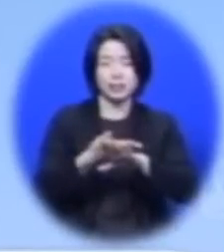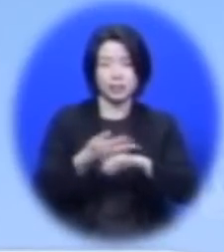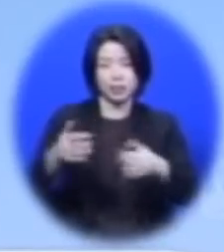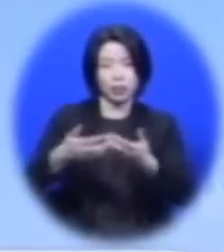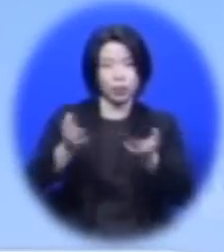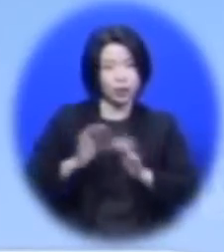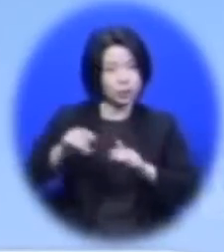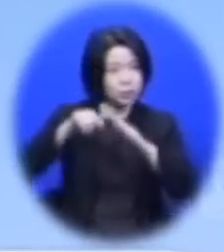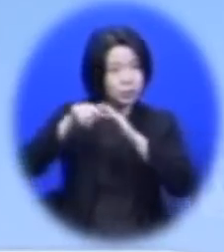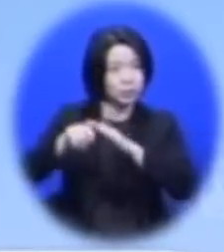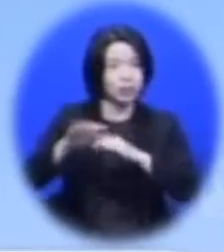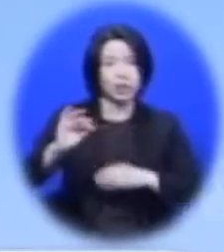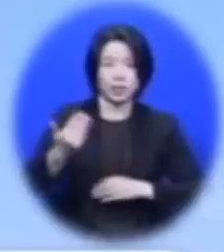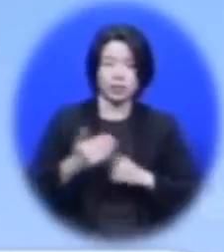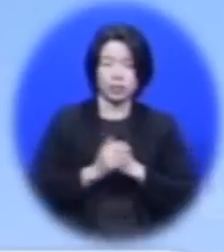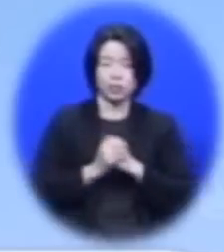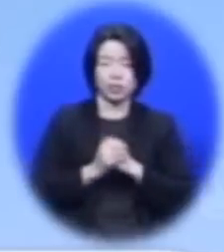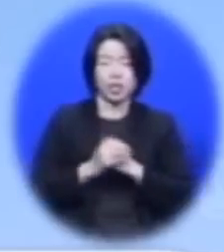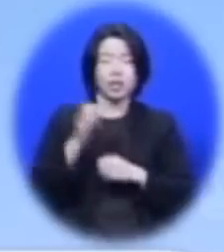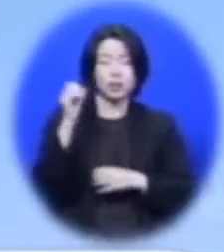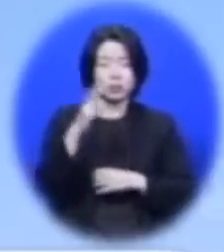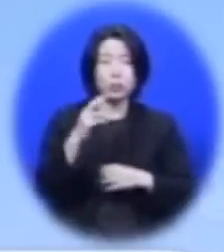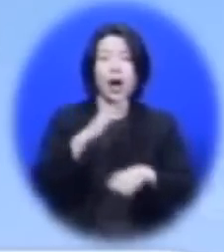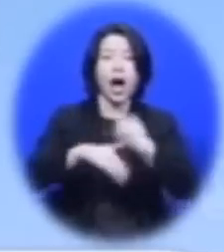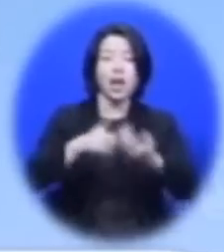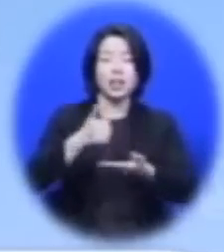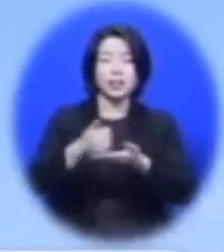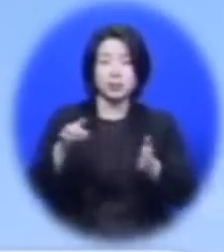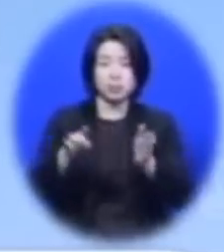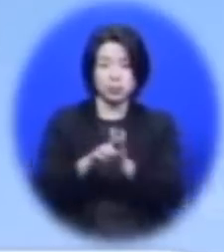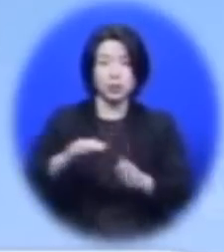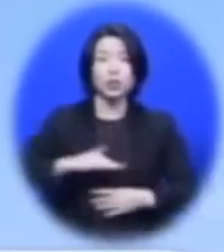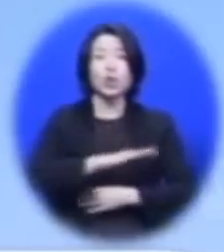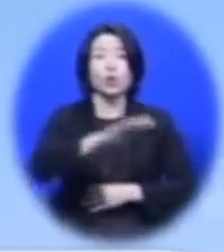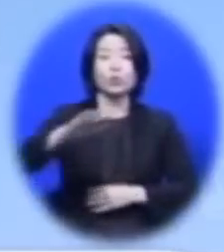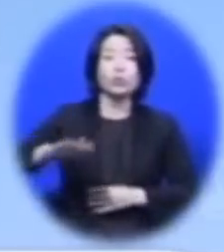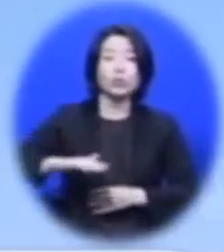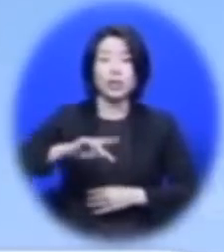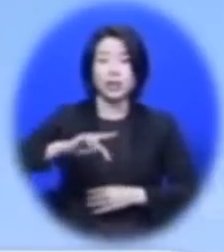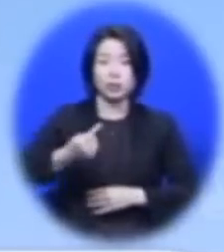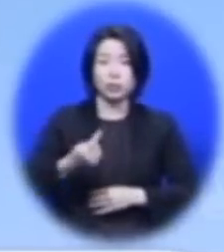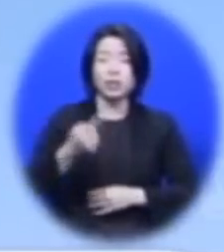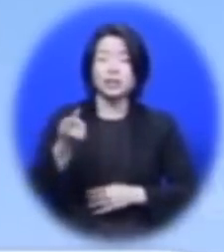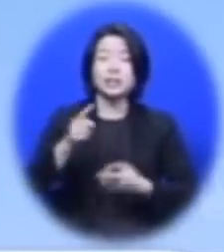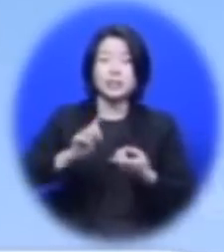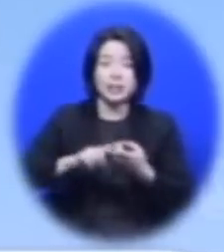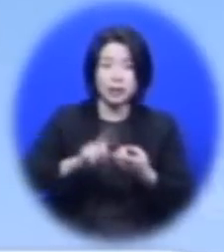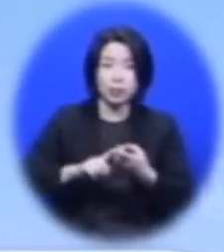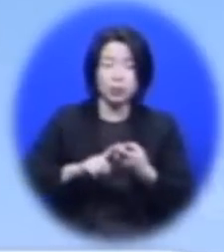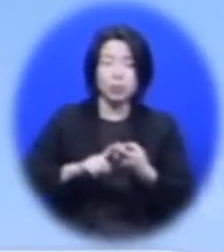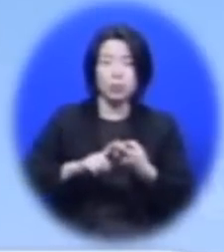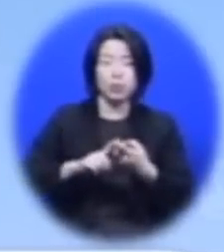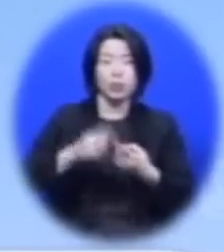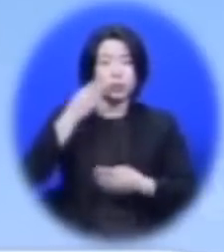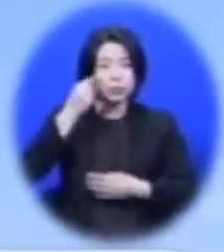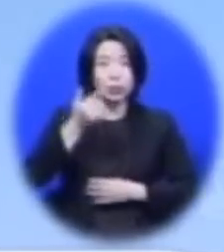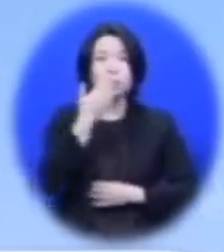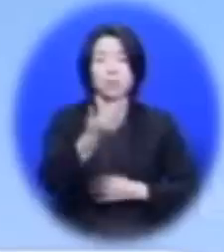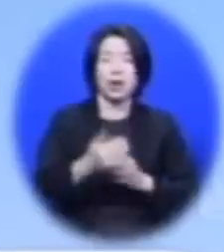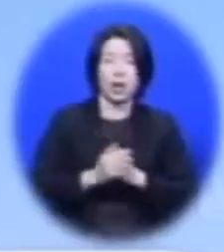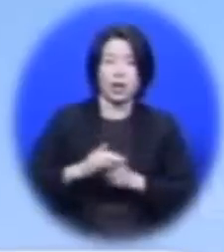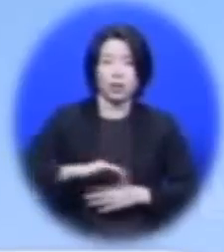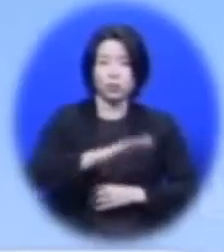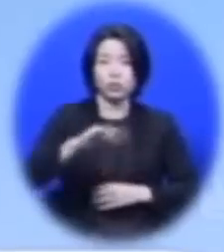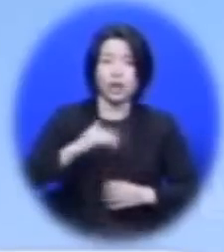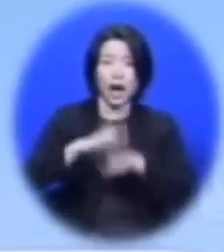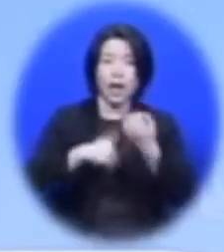거거든요. 그러면서 하나님을 믿는 우리들에게도 그대로 적용이 된다는 겁니다. 우리가 하나님을